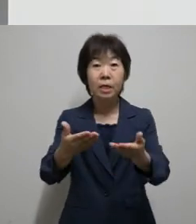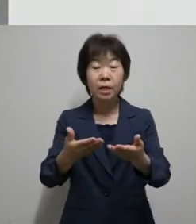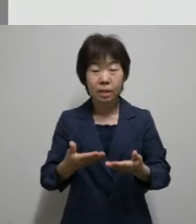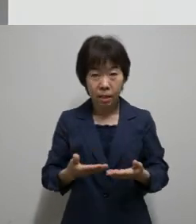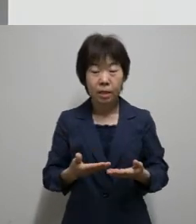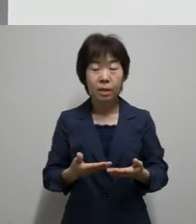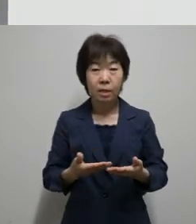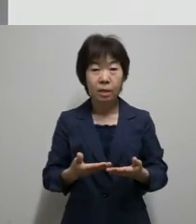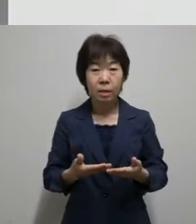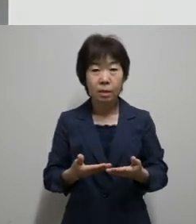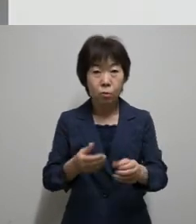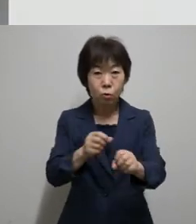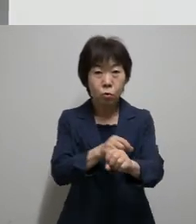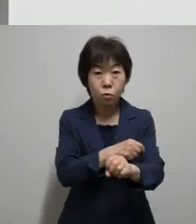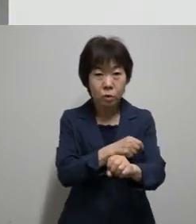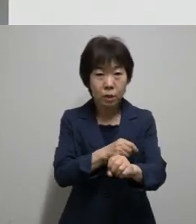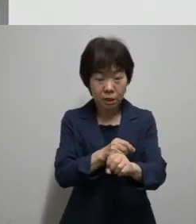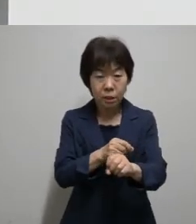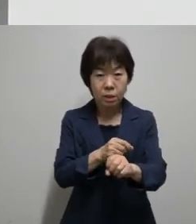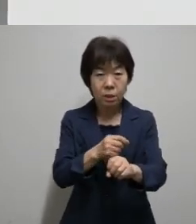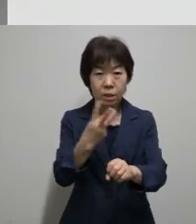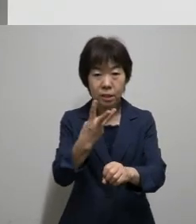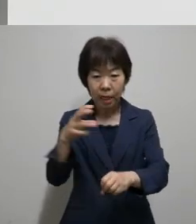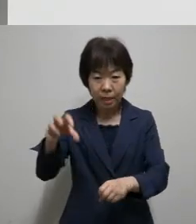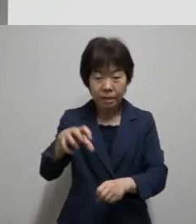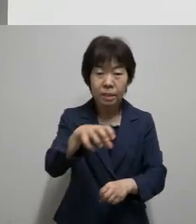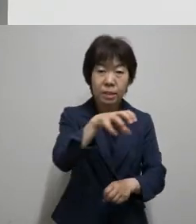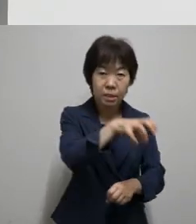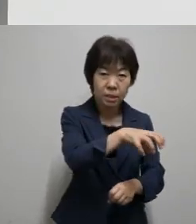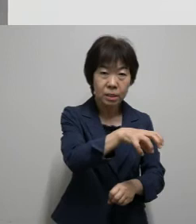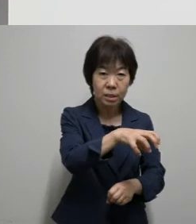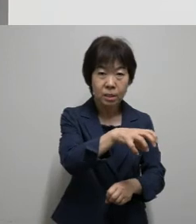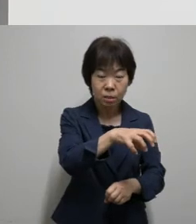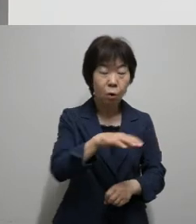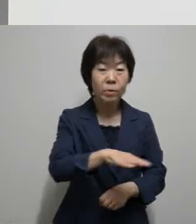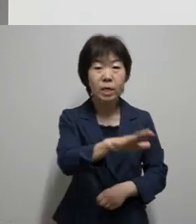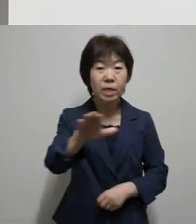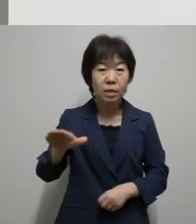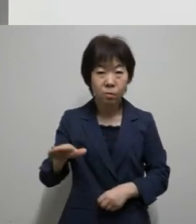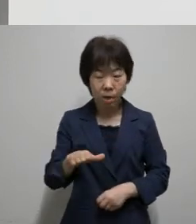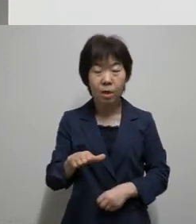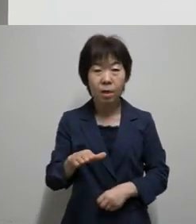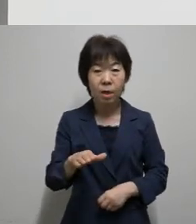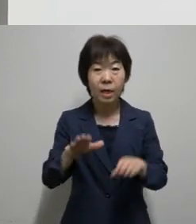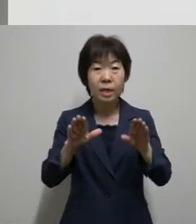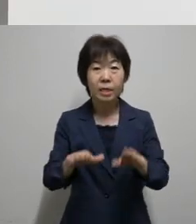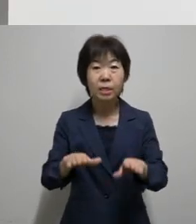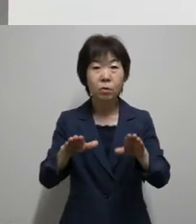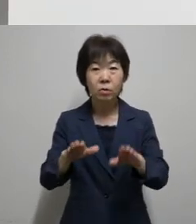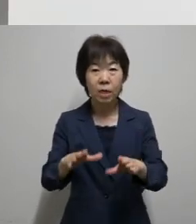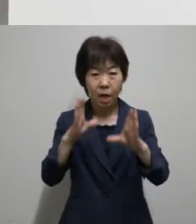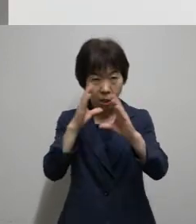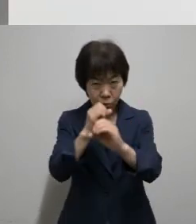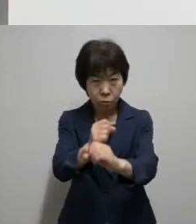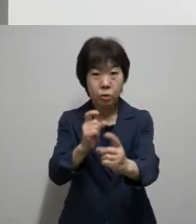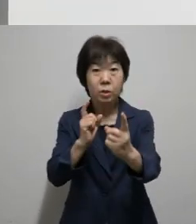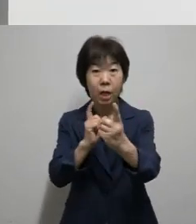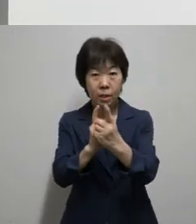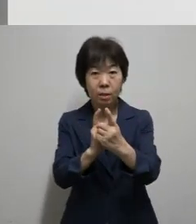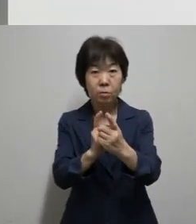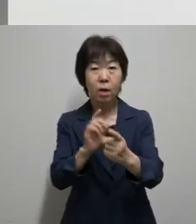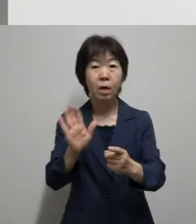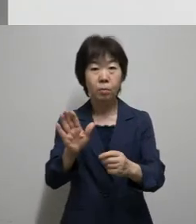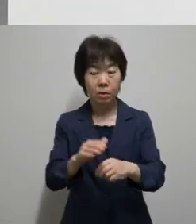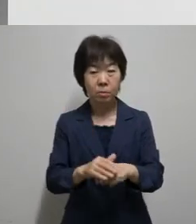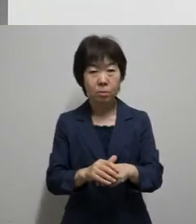にこの中核市地域3市の市民の皆さんには現時点において集中対策がかかっております今